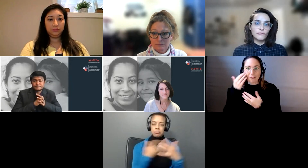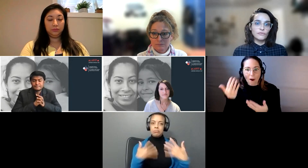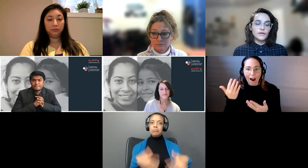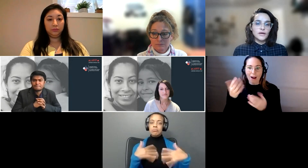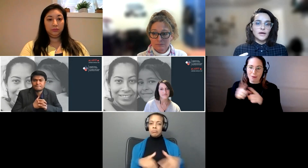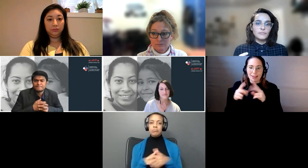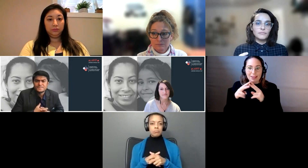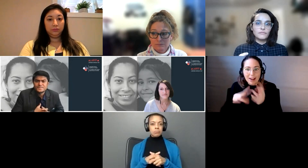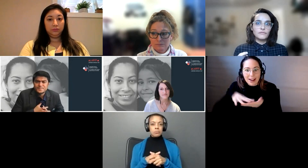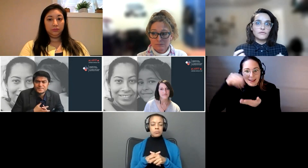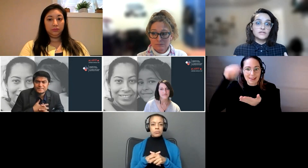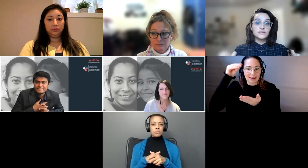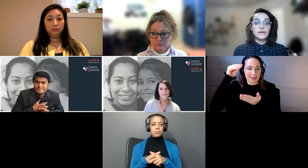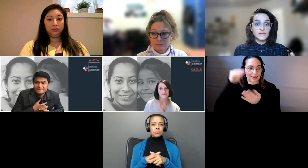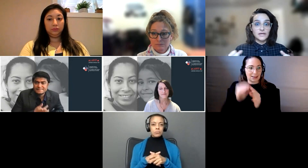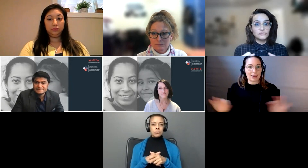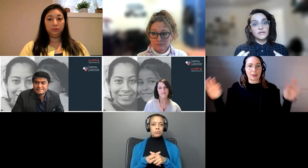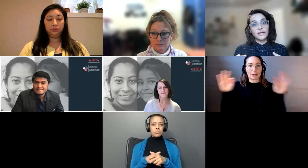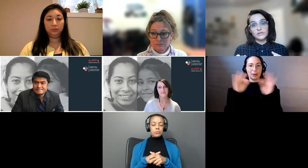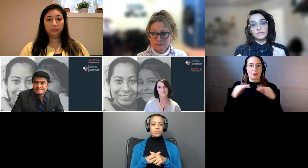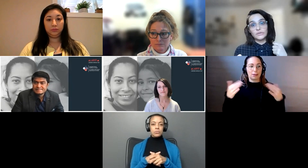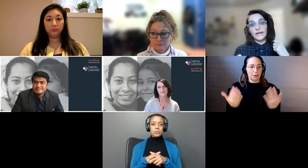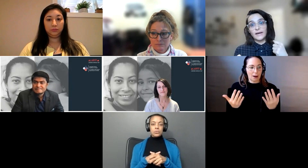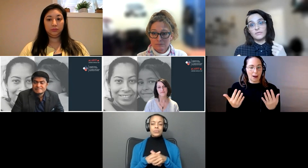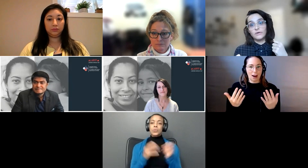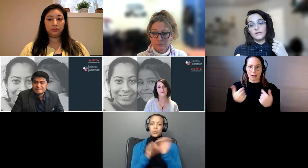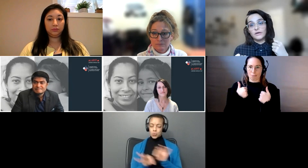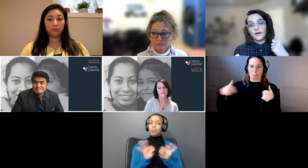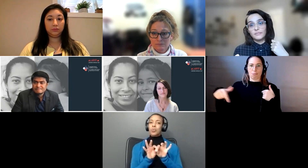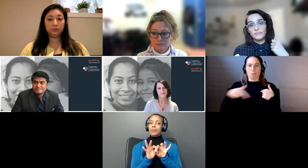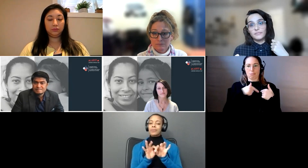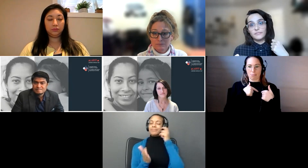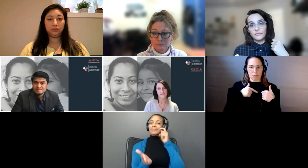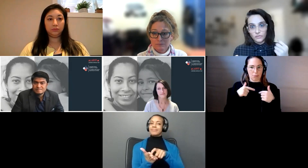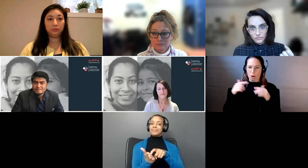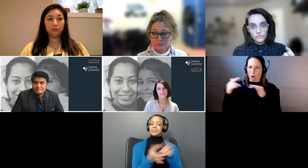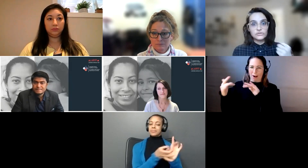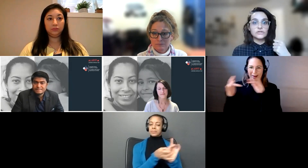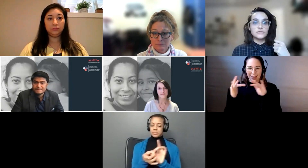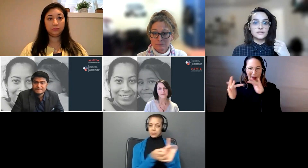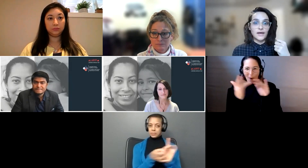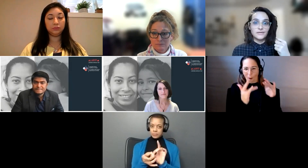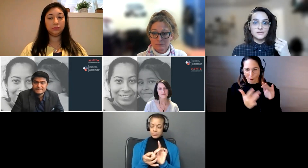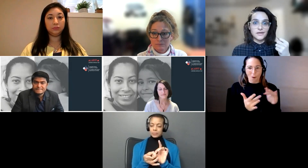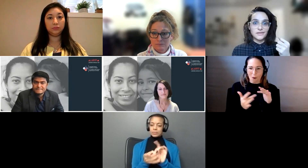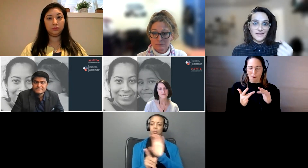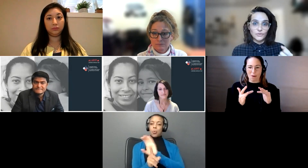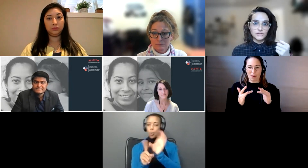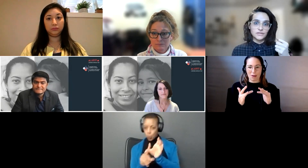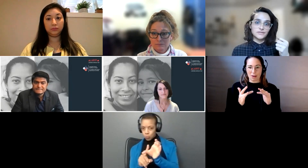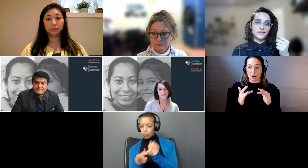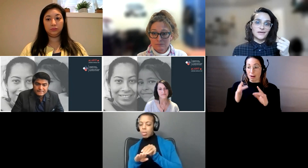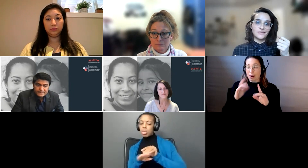C'est très important pour nous de faire cette connexion entre les